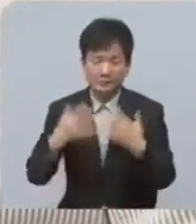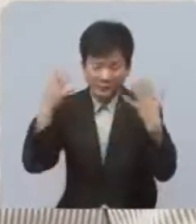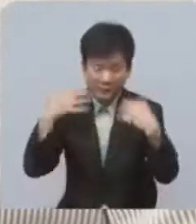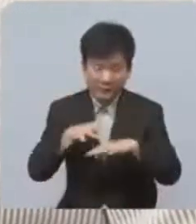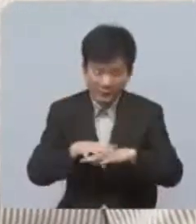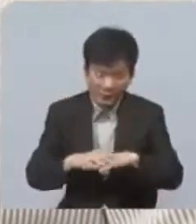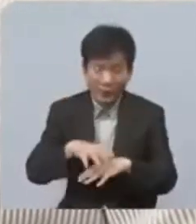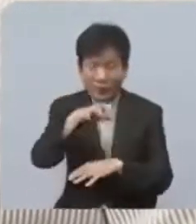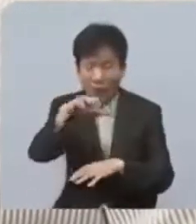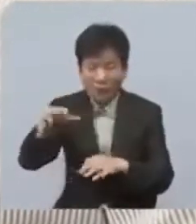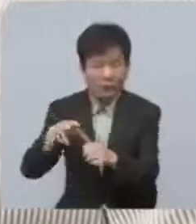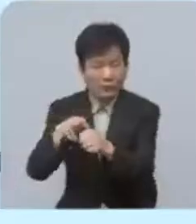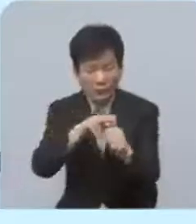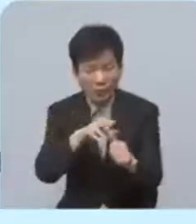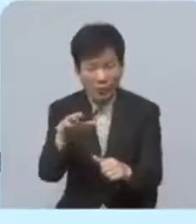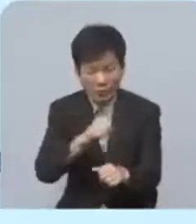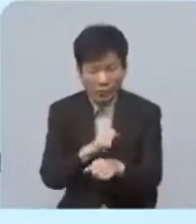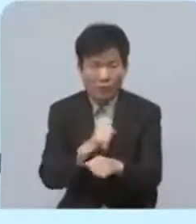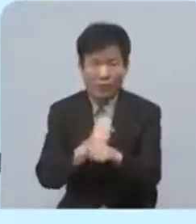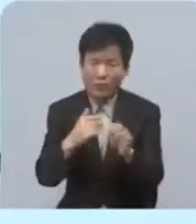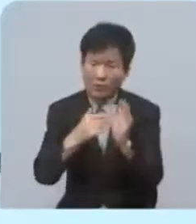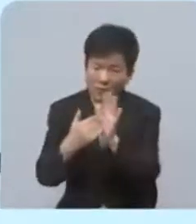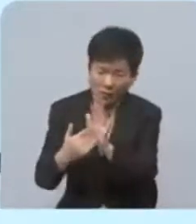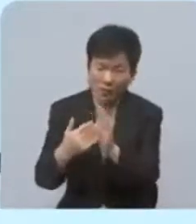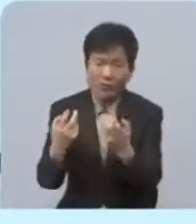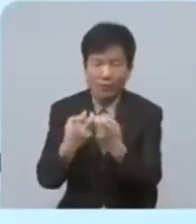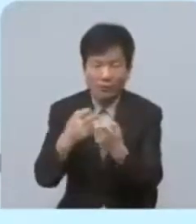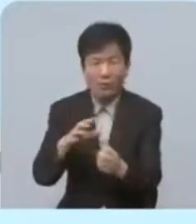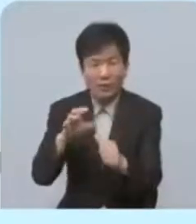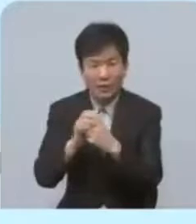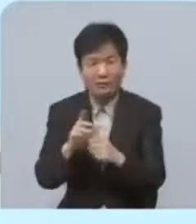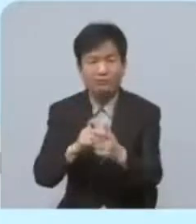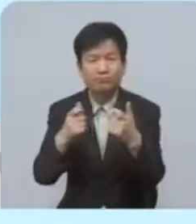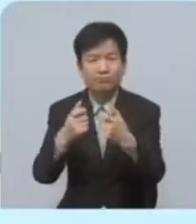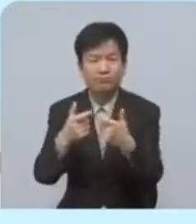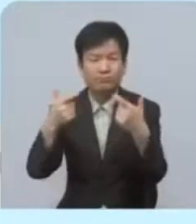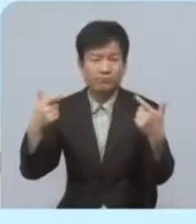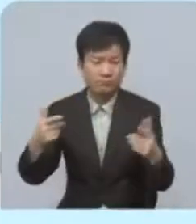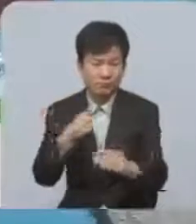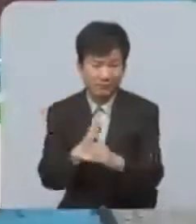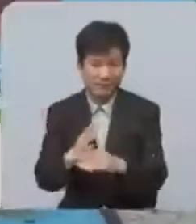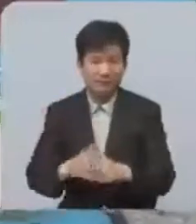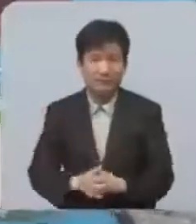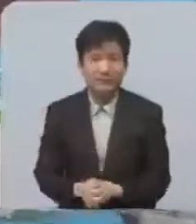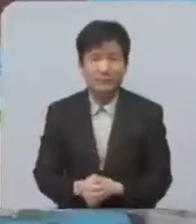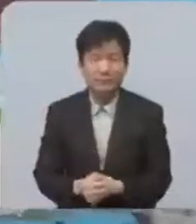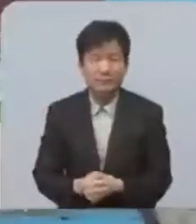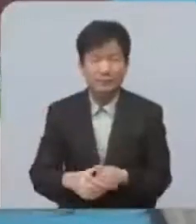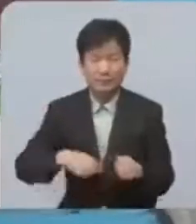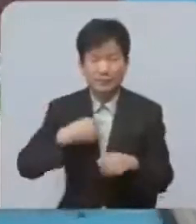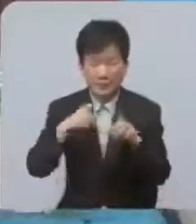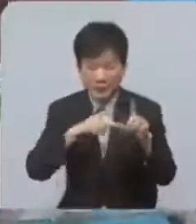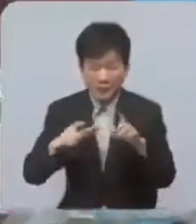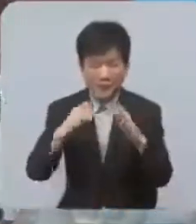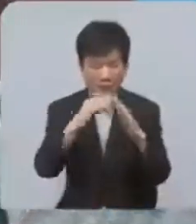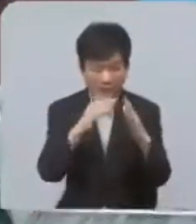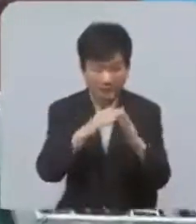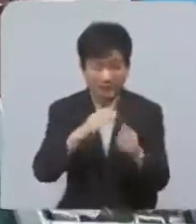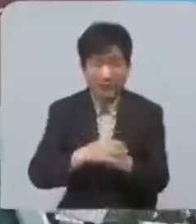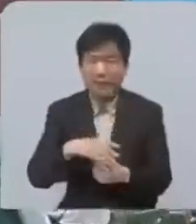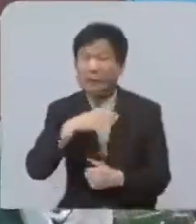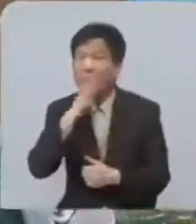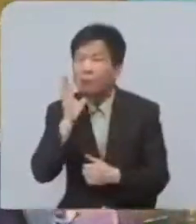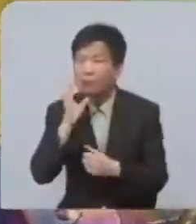등 공간 정보 분석을 통한 재난 대응의 활용 범위는 점차 확대되고 있습니다. 독거노인 거주 지역,